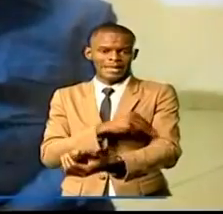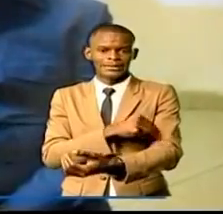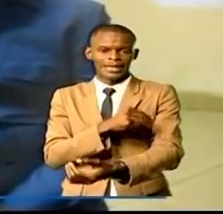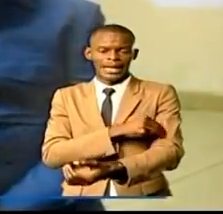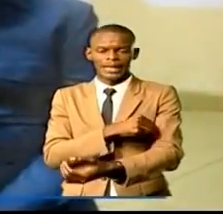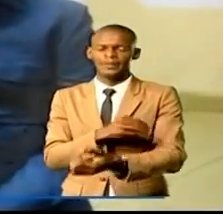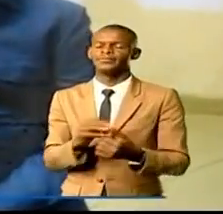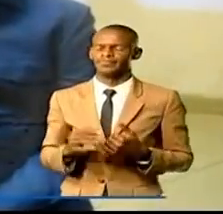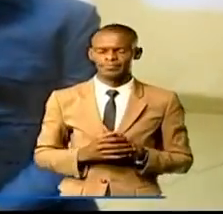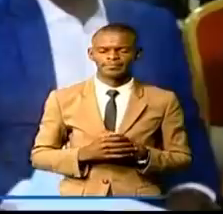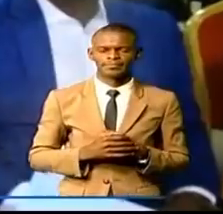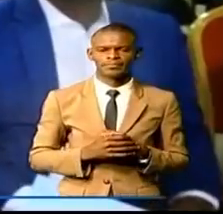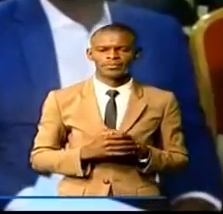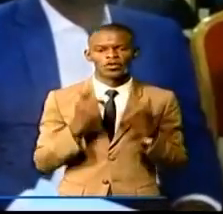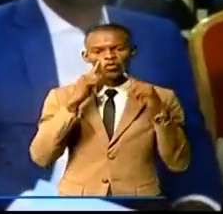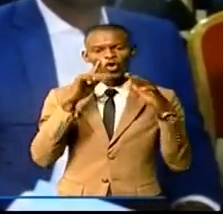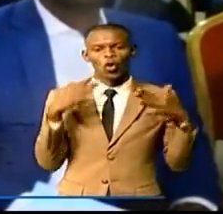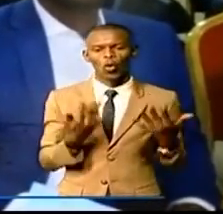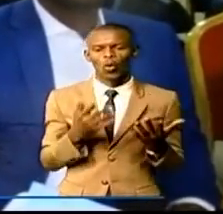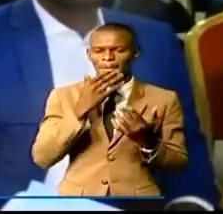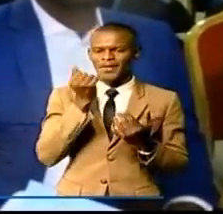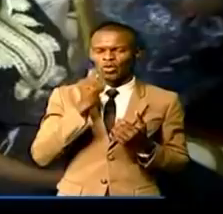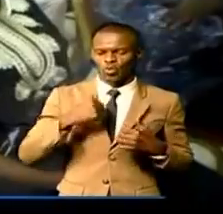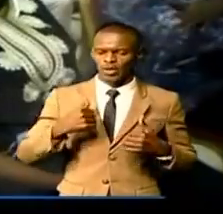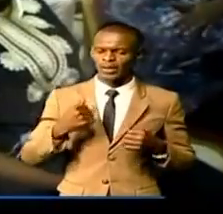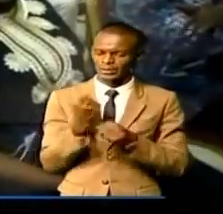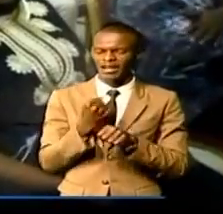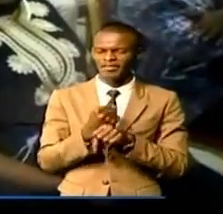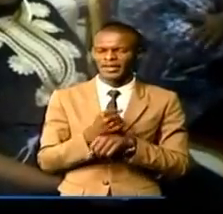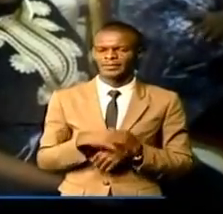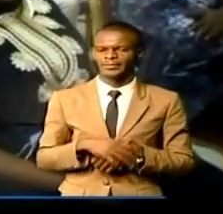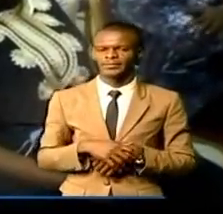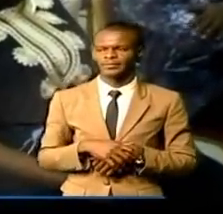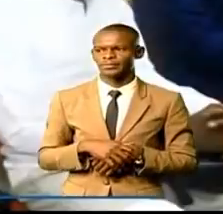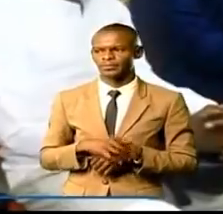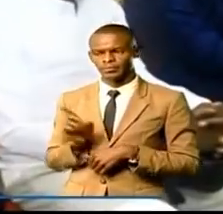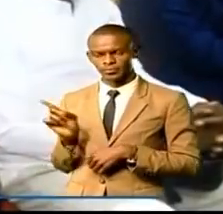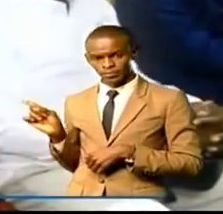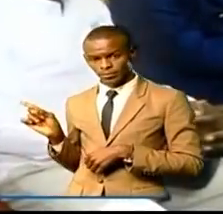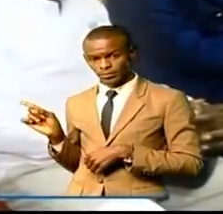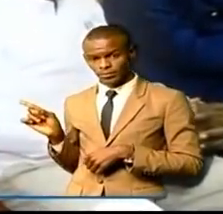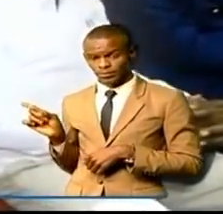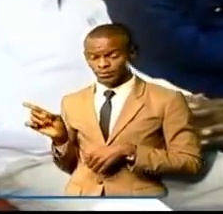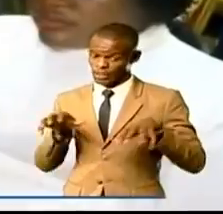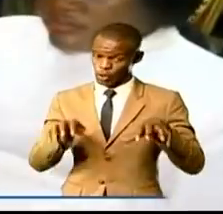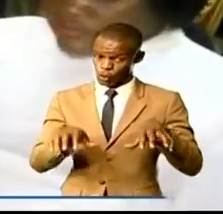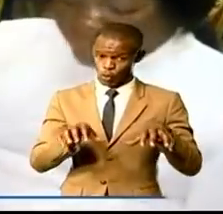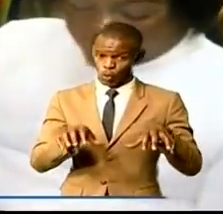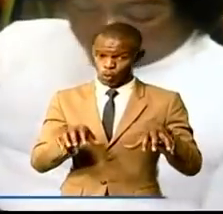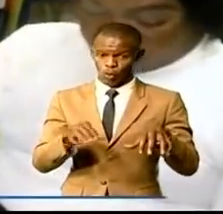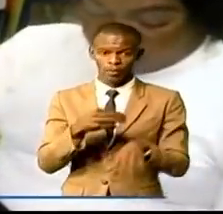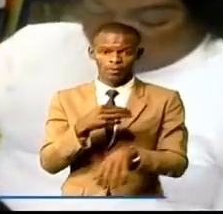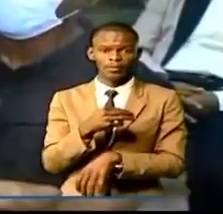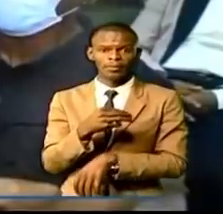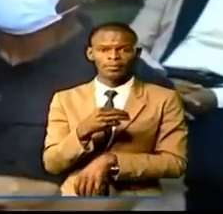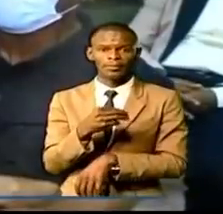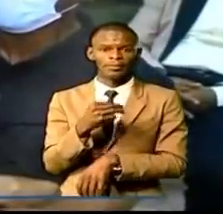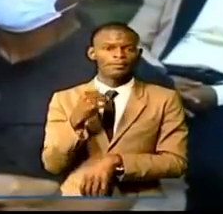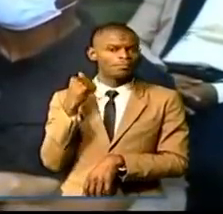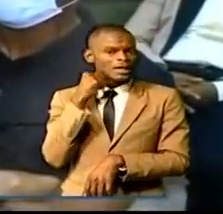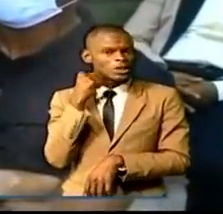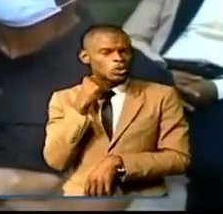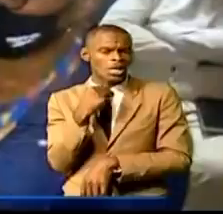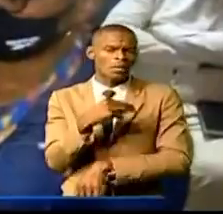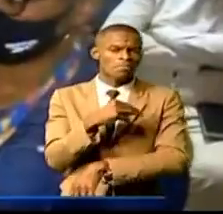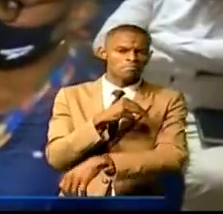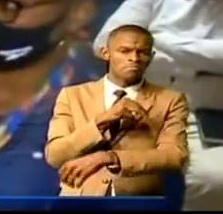conditions de vie des médecins ainsi que des systèmes de santé de la République démocratique du Congo. Les coordonnateurs du collectif des médecins congolais